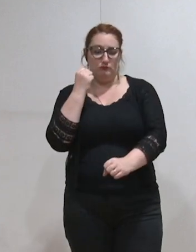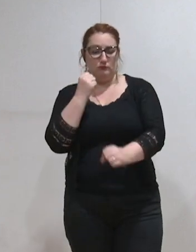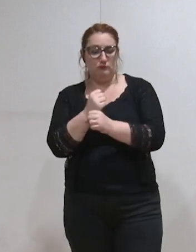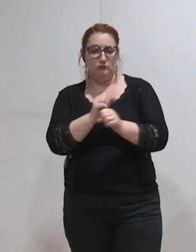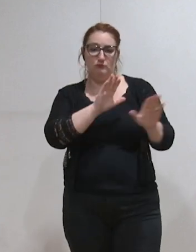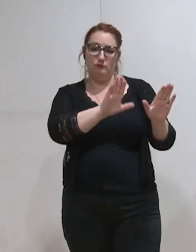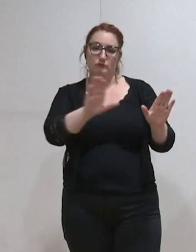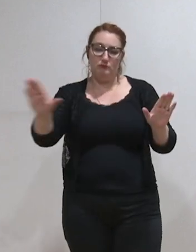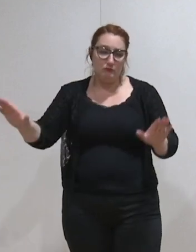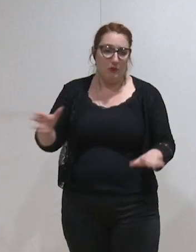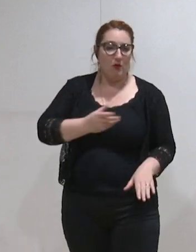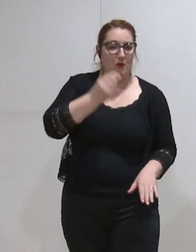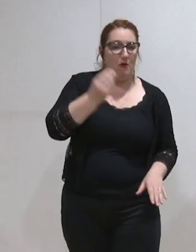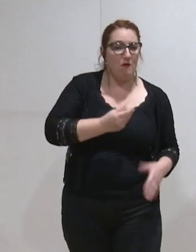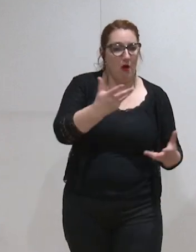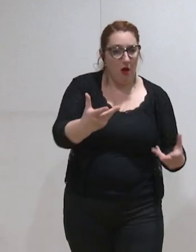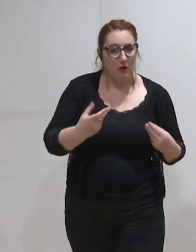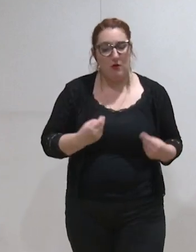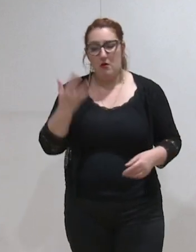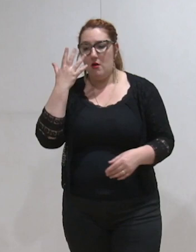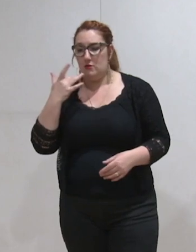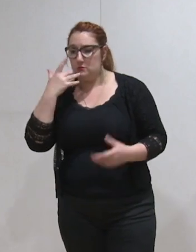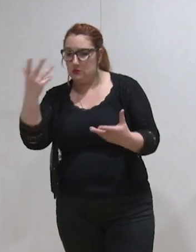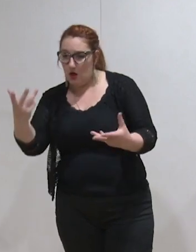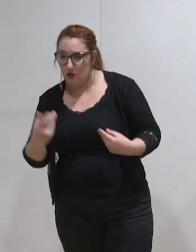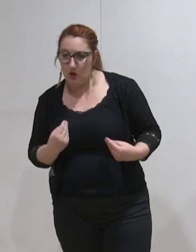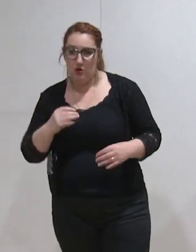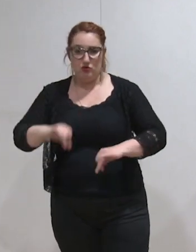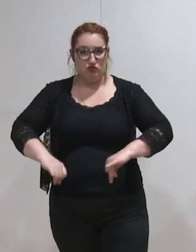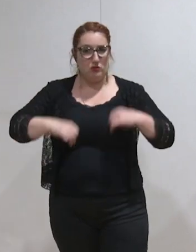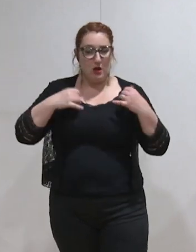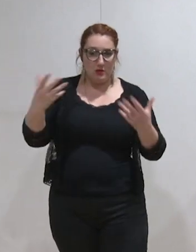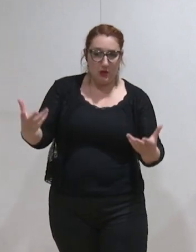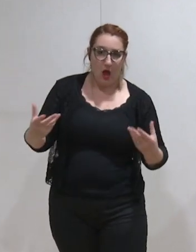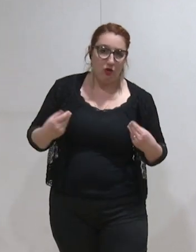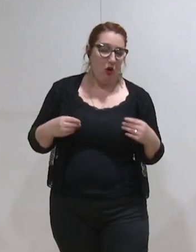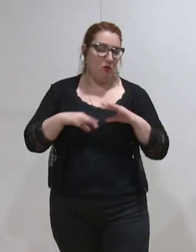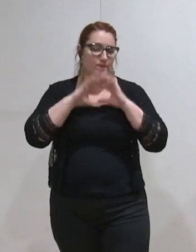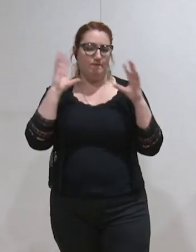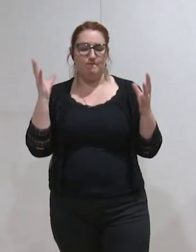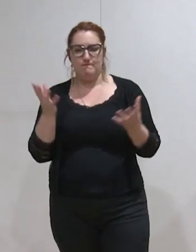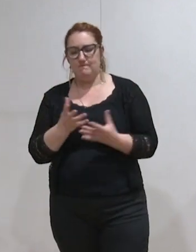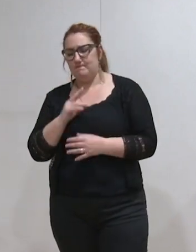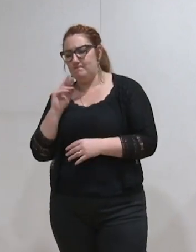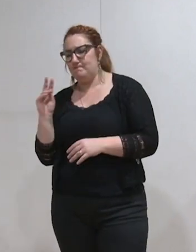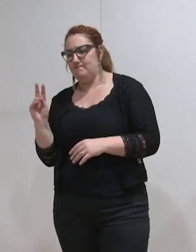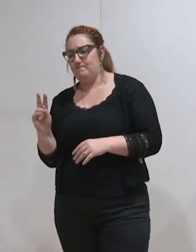d'adolescence bien évidemment en matière de jeunesse bien ensuite nous avons regardé comment la ville de